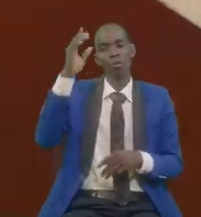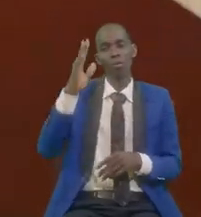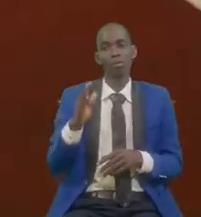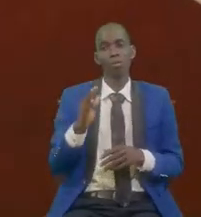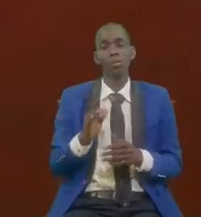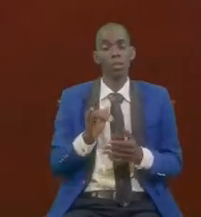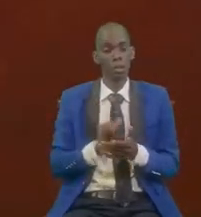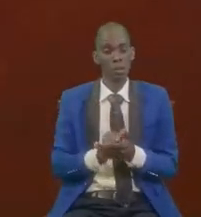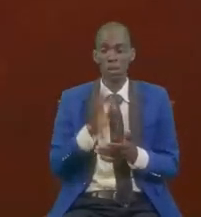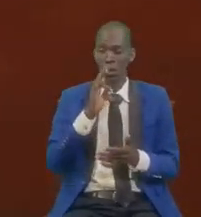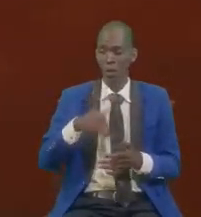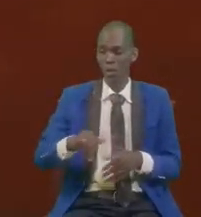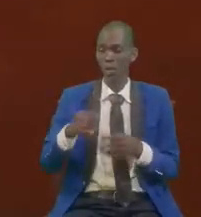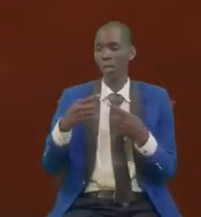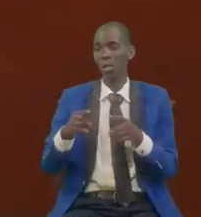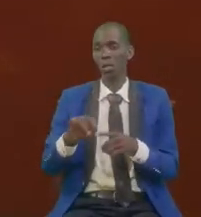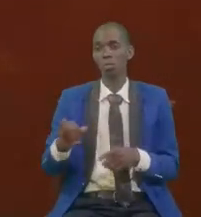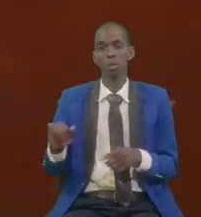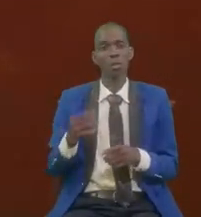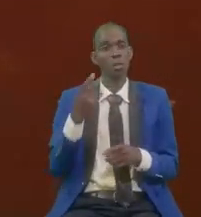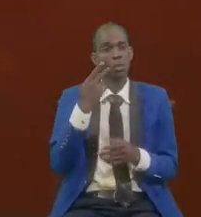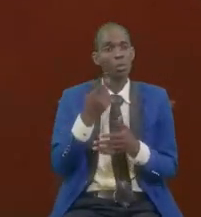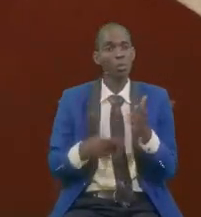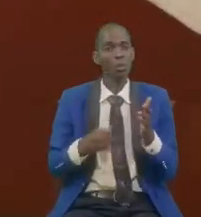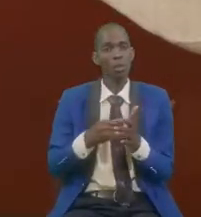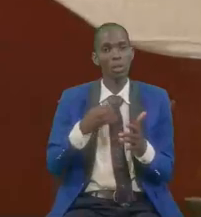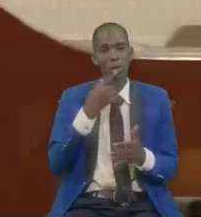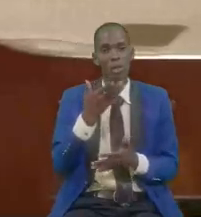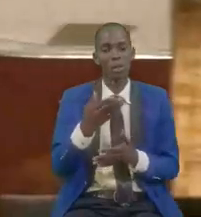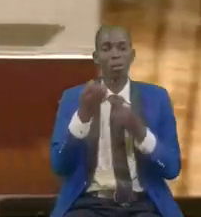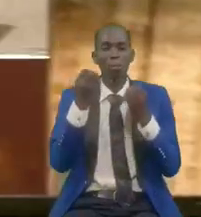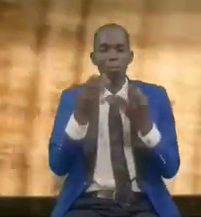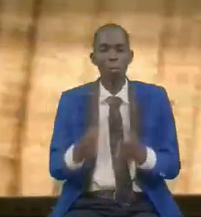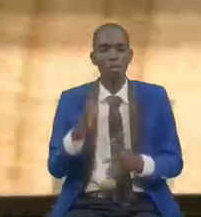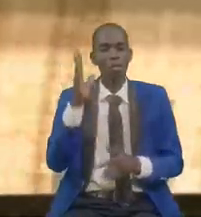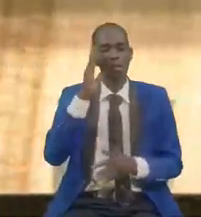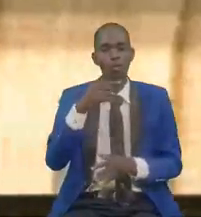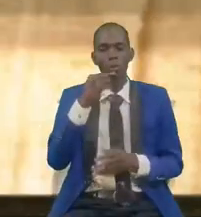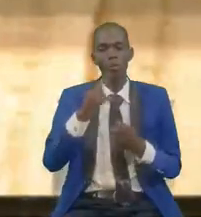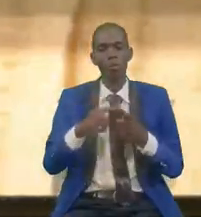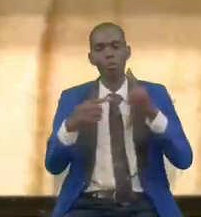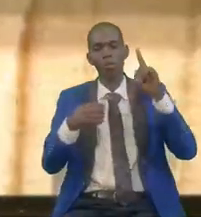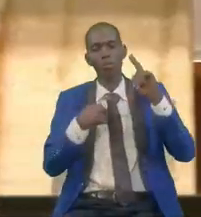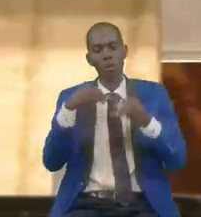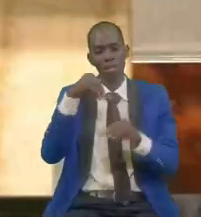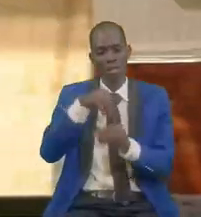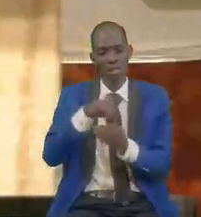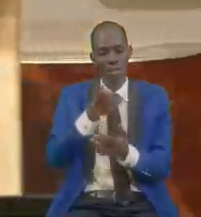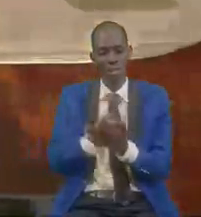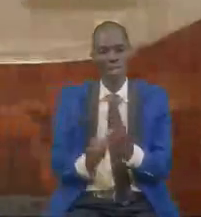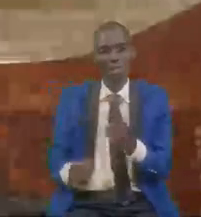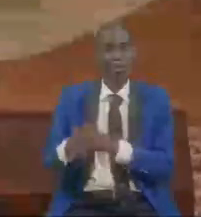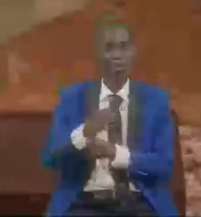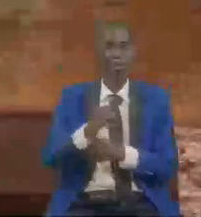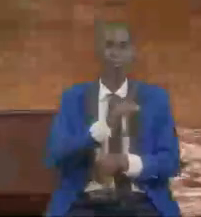se produisent. Voyez, plusieurs me diront en ce jour-là, Seigneur,